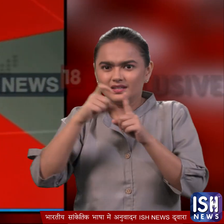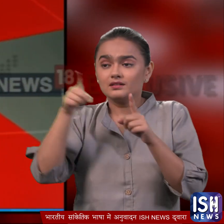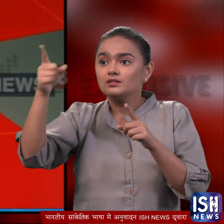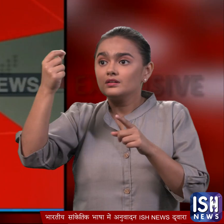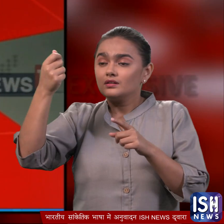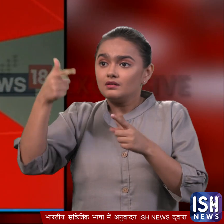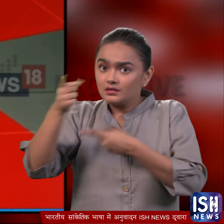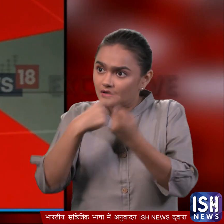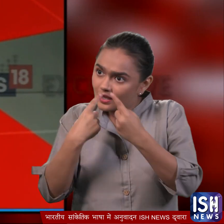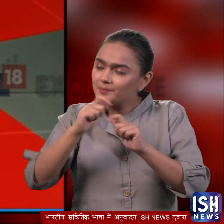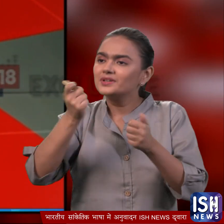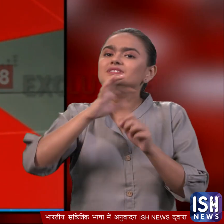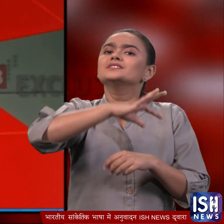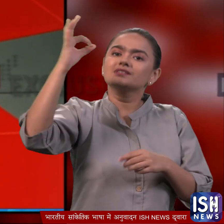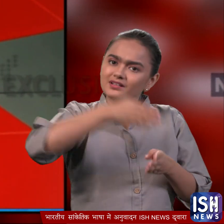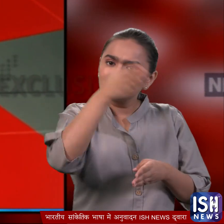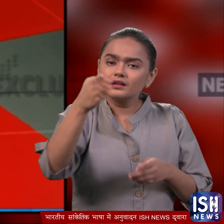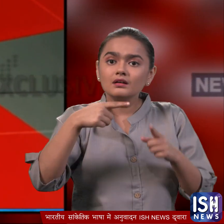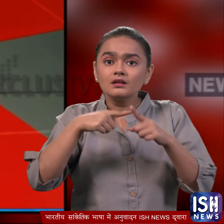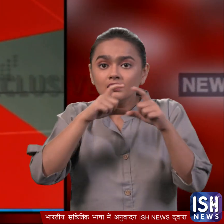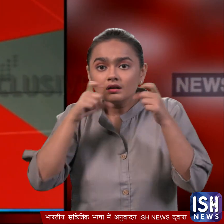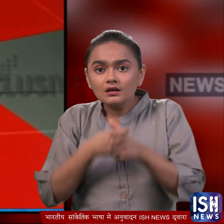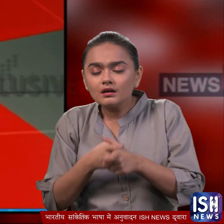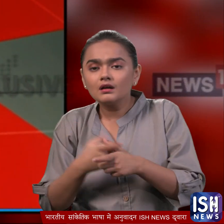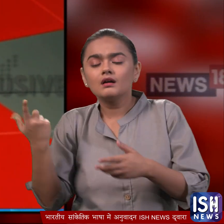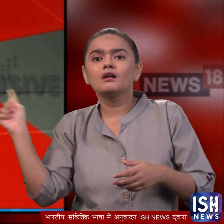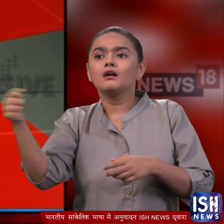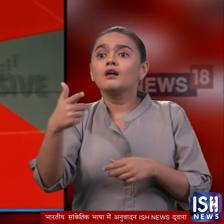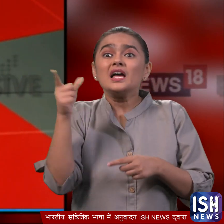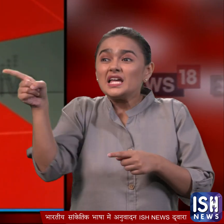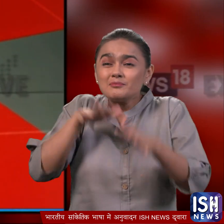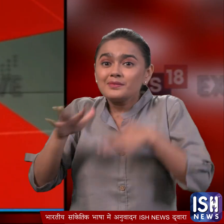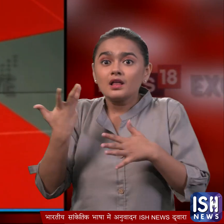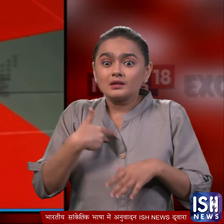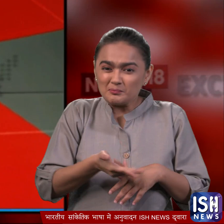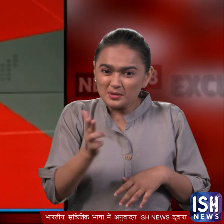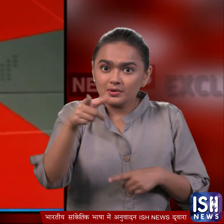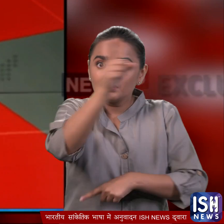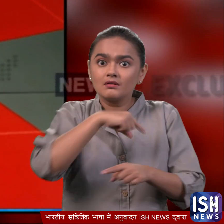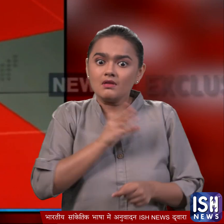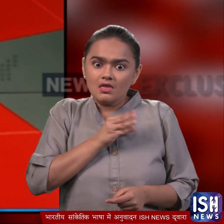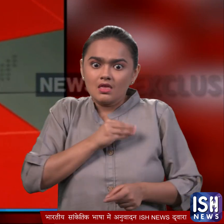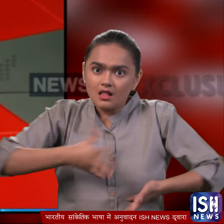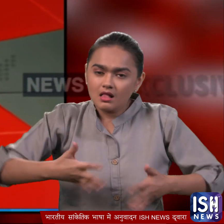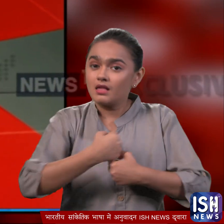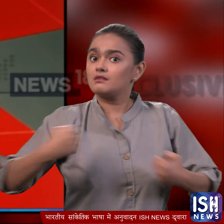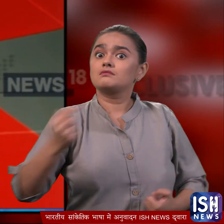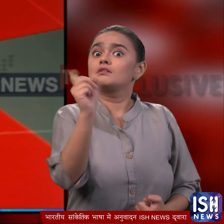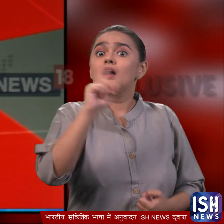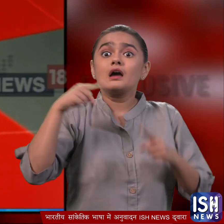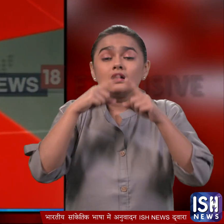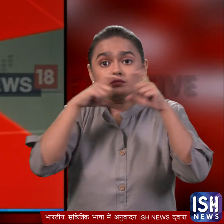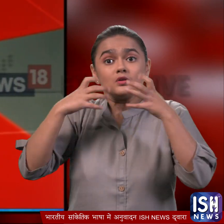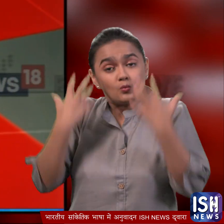के एक विशेष पैकेज के तहत गए थे। आतंकियों की कोशिश ऐसी हत्याओं के जरिए लोगों के मन में डर पैदा करने की है। इसीलिए गृह मंत्रालय